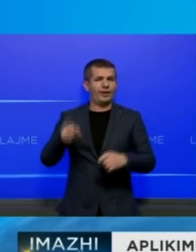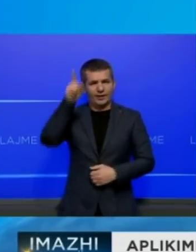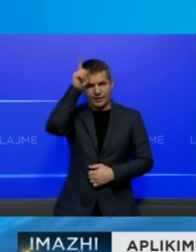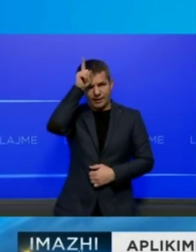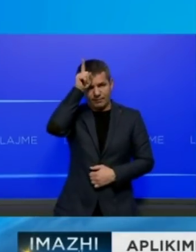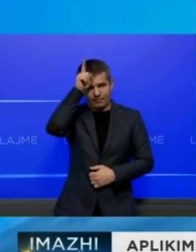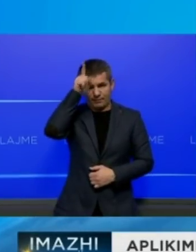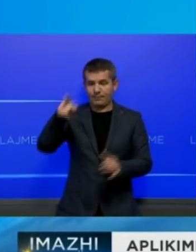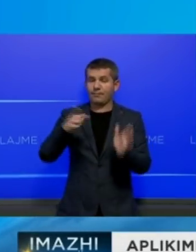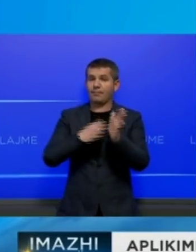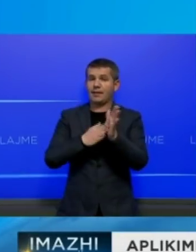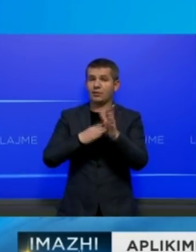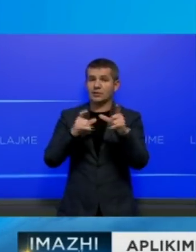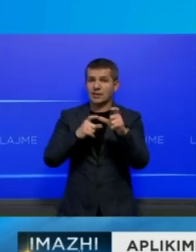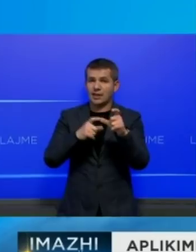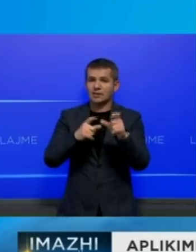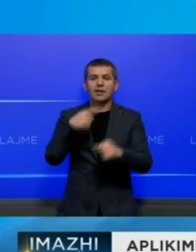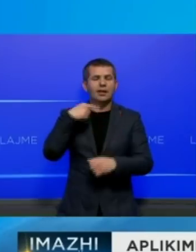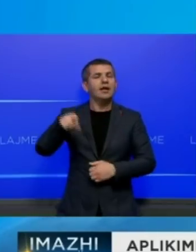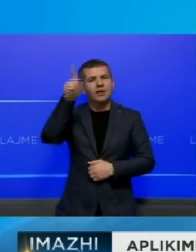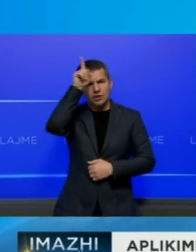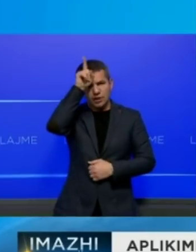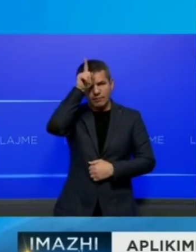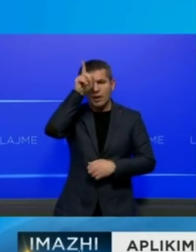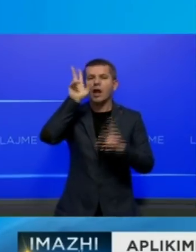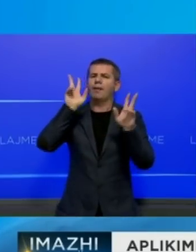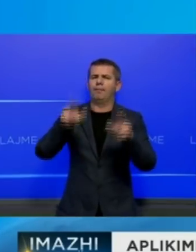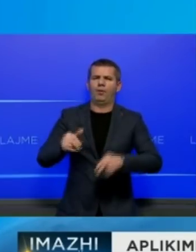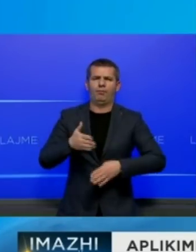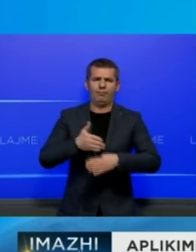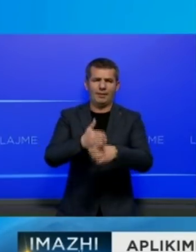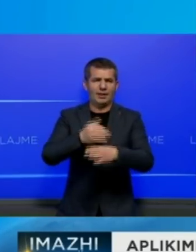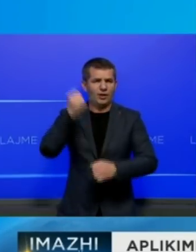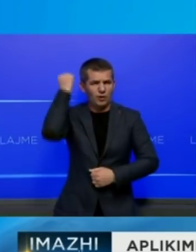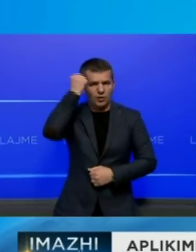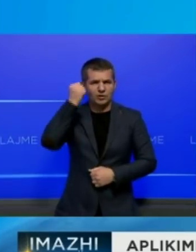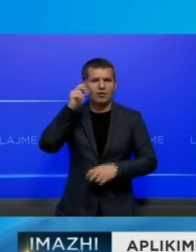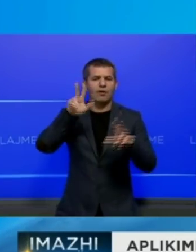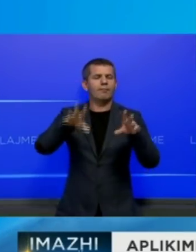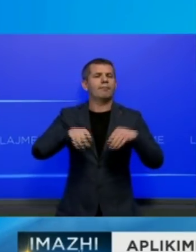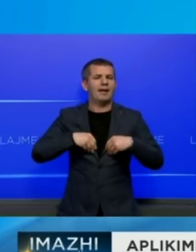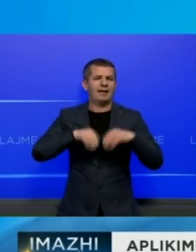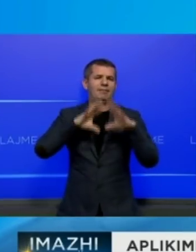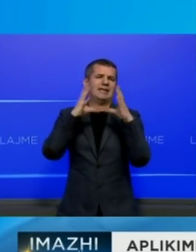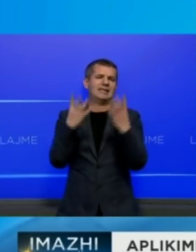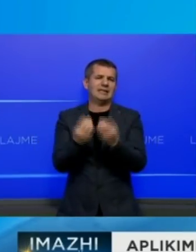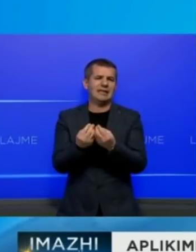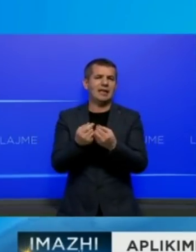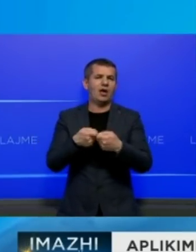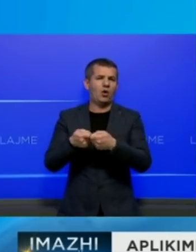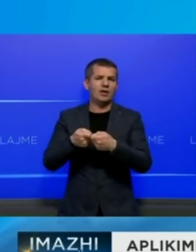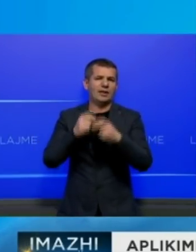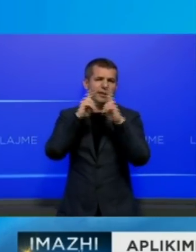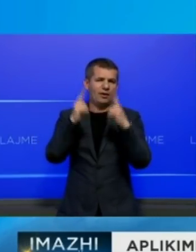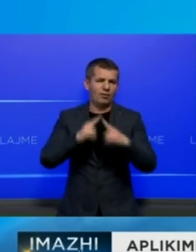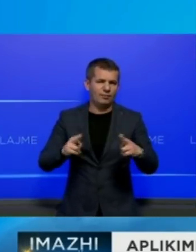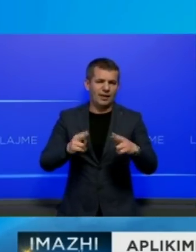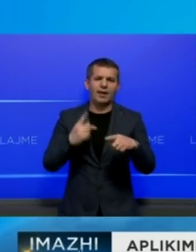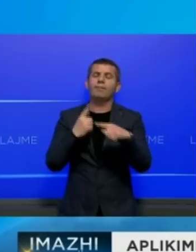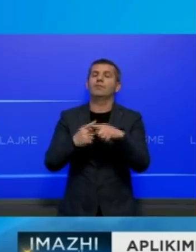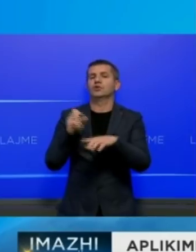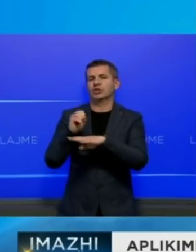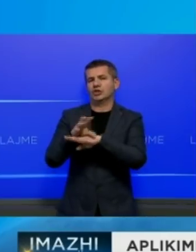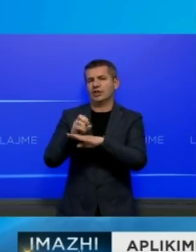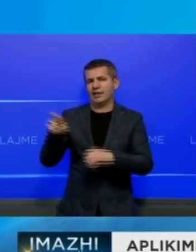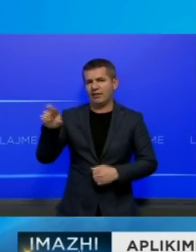Perëndimor, Manuel Sarrazin, ka thënë se Gjermania e mbështet Kosovën për pranim në gjitha organizatat ndërkombëtare përfshir Këshillin e Evropës.